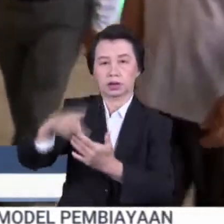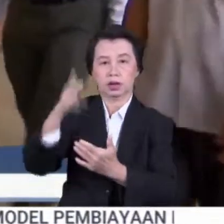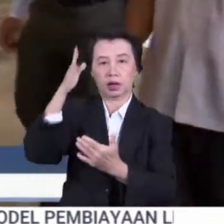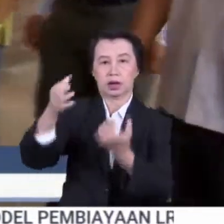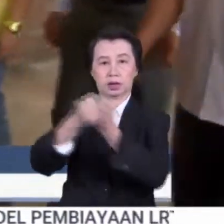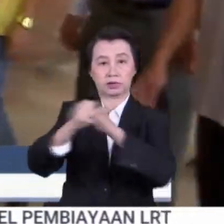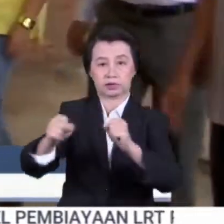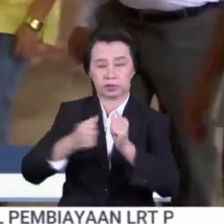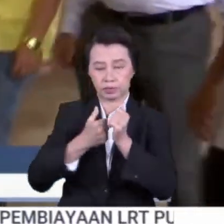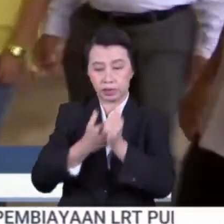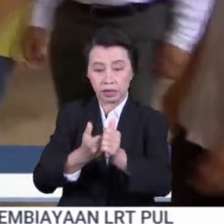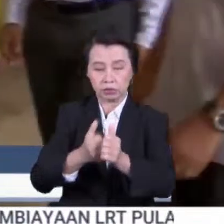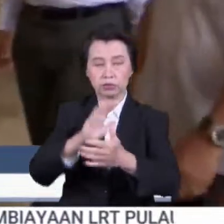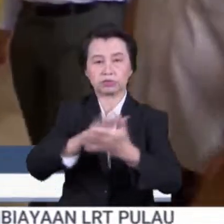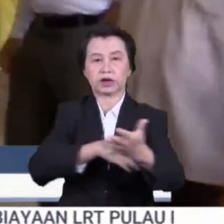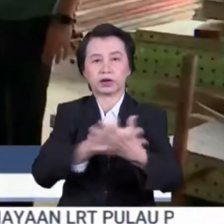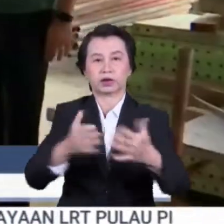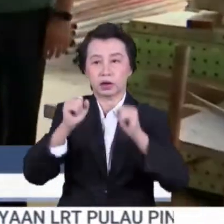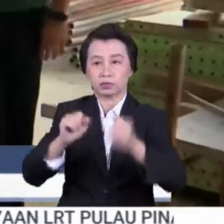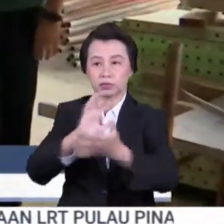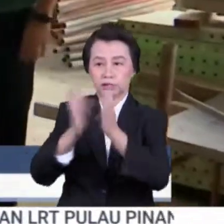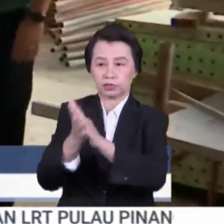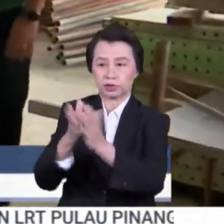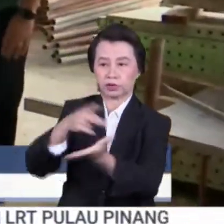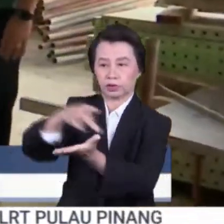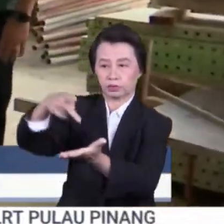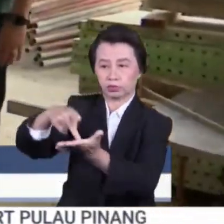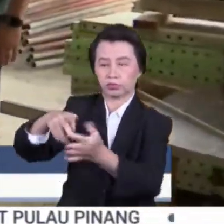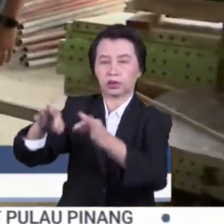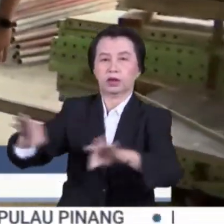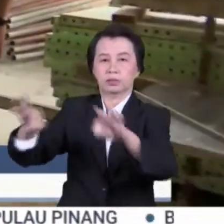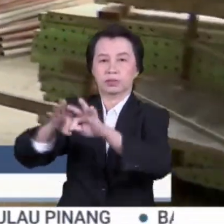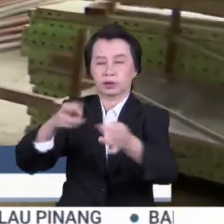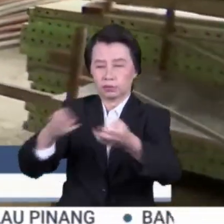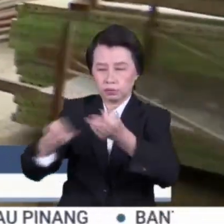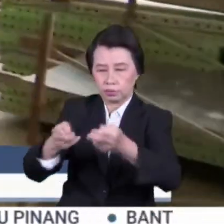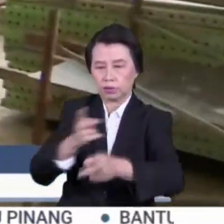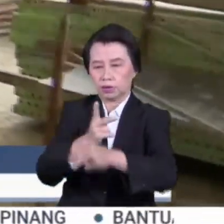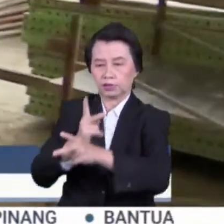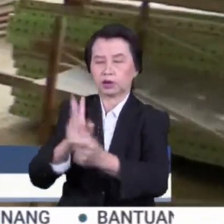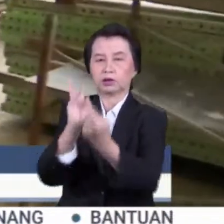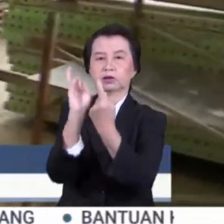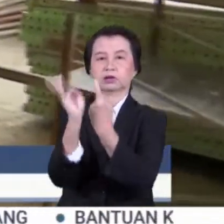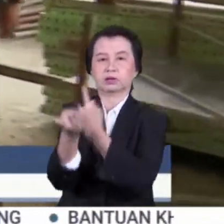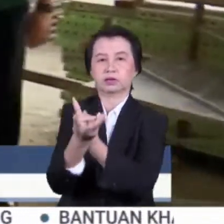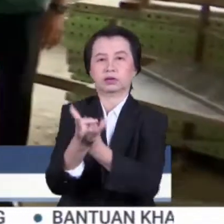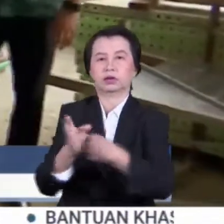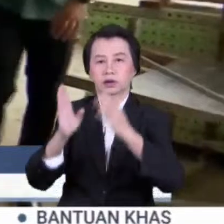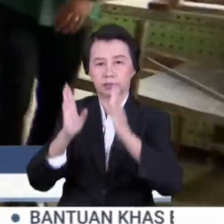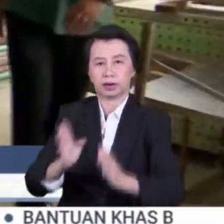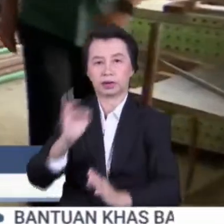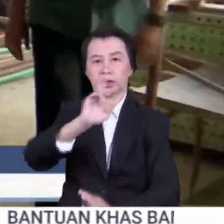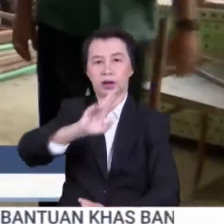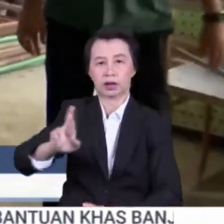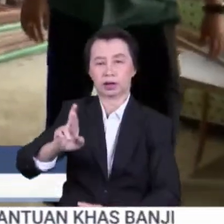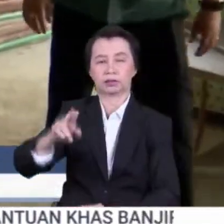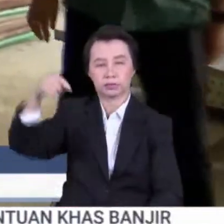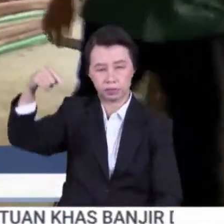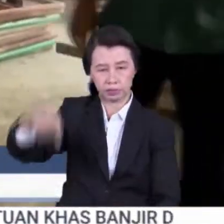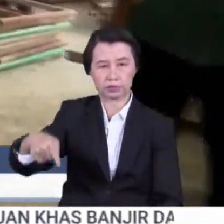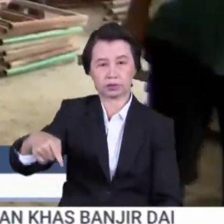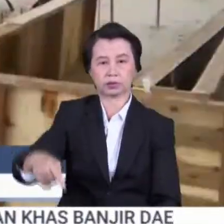mengikut jadual dan mampu menjadi sebuah pusat yang penting dalam mengurus serta menjaga kebajikan badan-badan agama di negeri ini